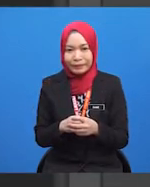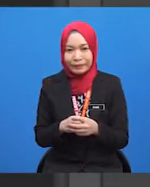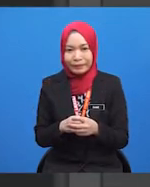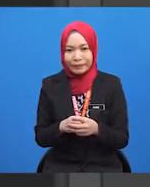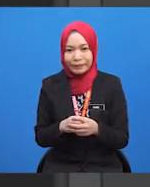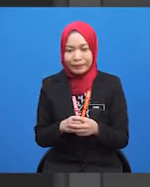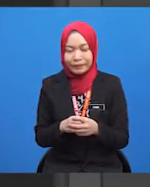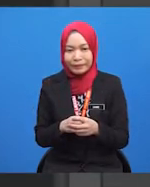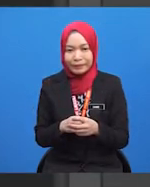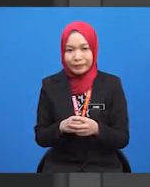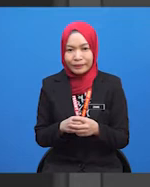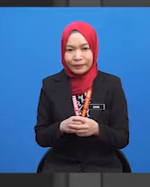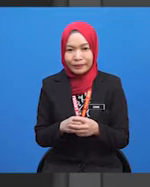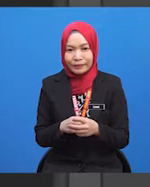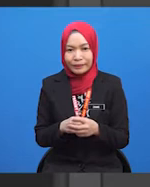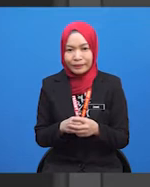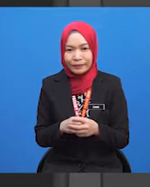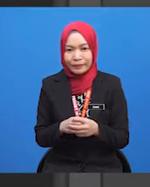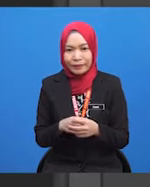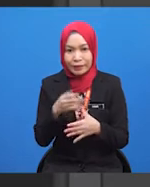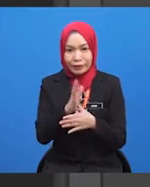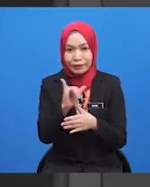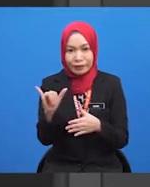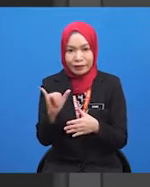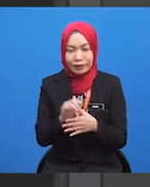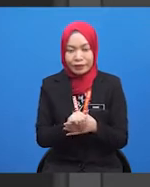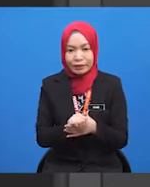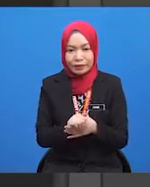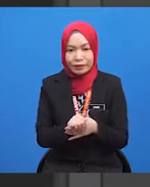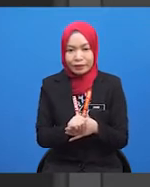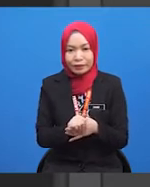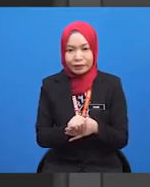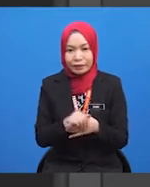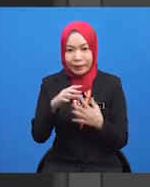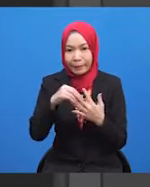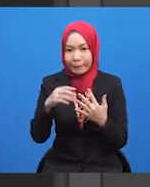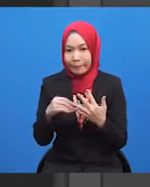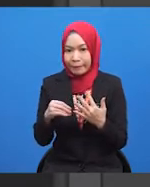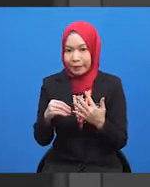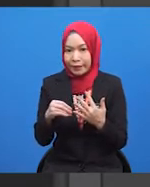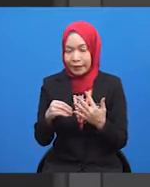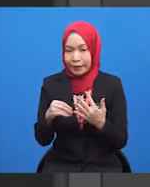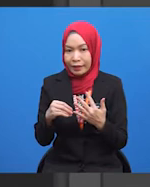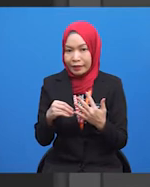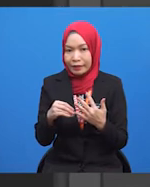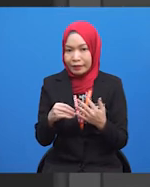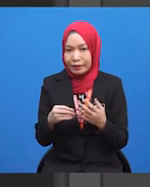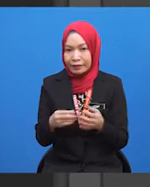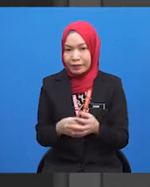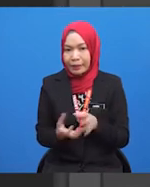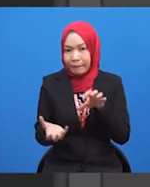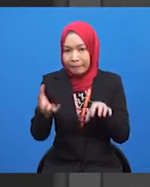Paparan kerja seterusnya, pilih Adjustment, kemudian